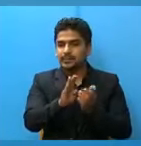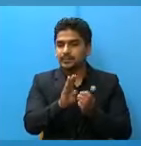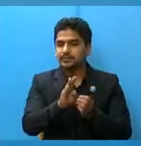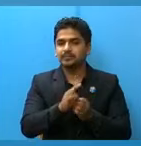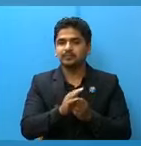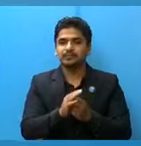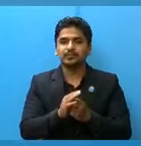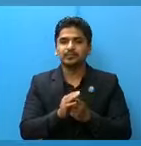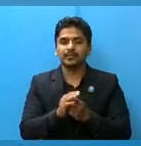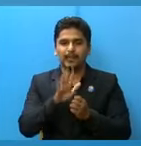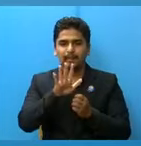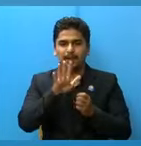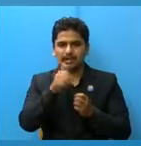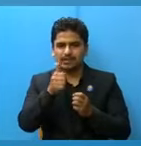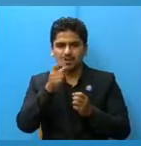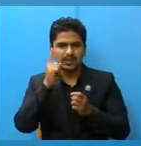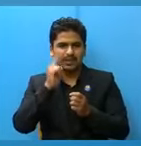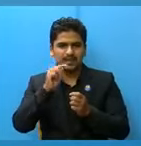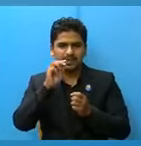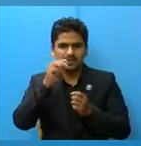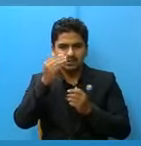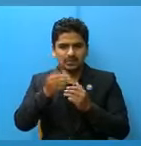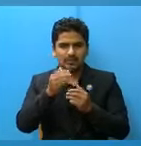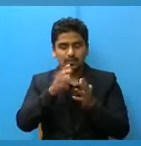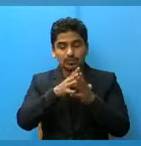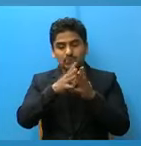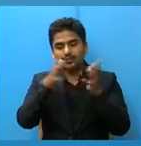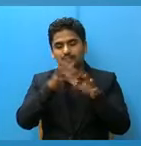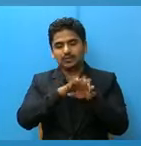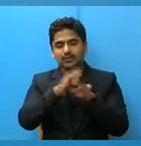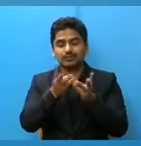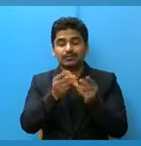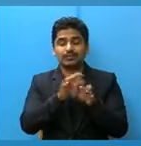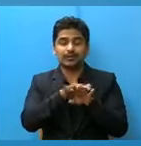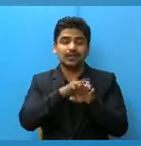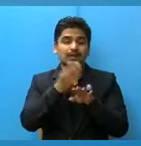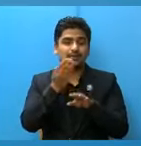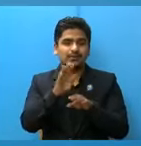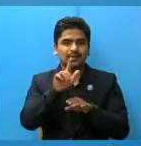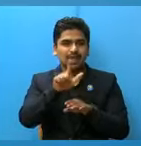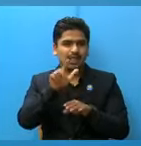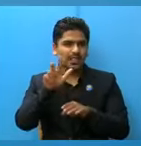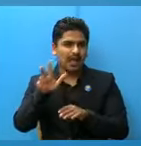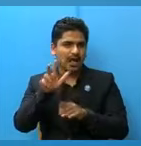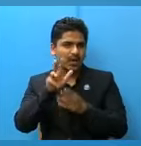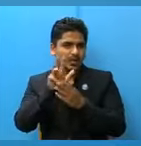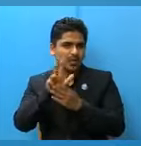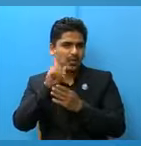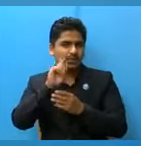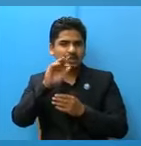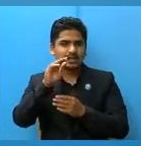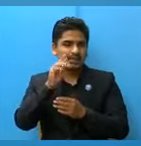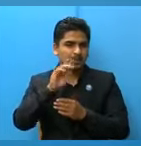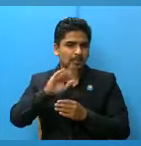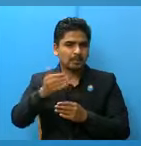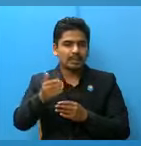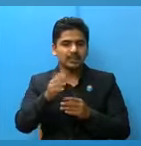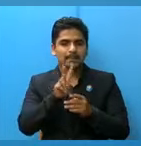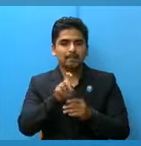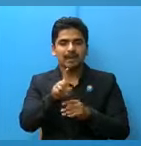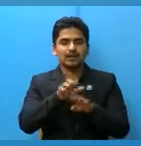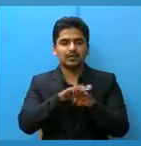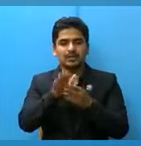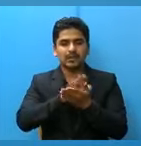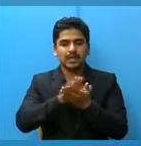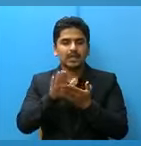बागाव नाले पांच साथ दिन सा अन्न मां याशको पीक लेवल मां पुग चाहिए शाद आठ नौ दिन देखी वाइरस वरु चाहिए